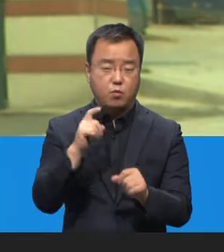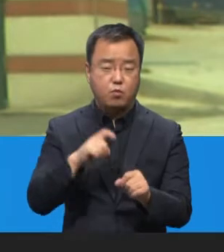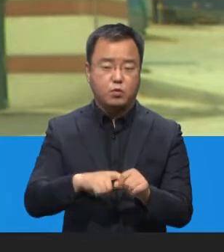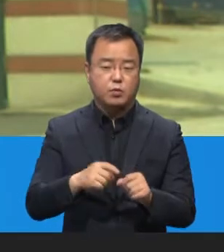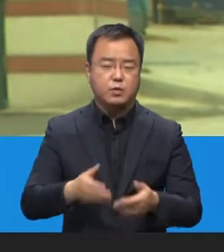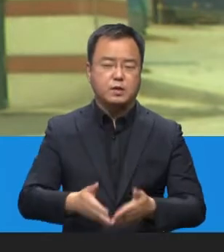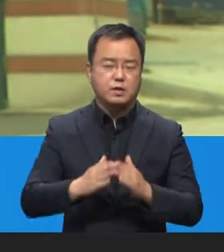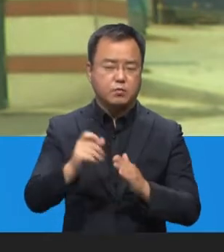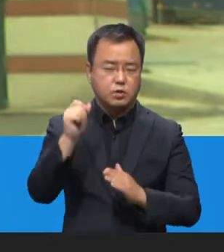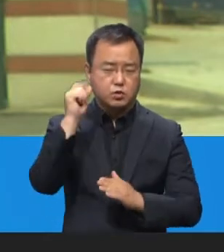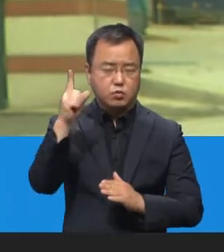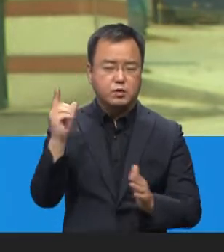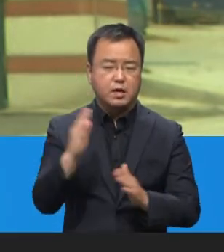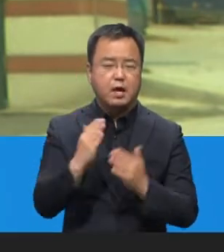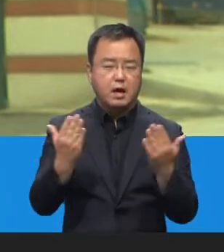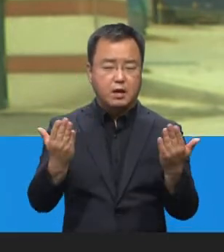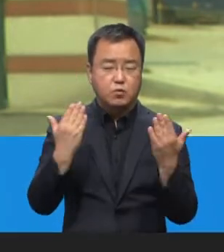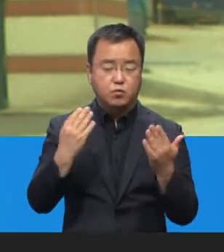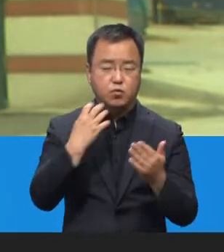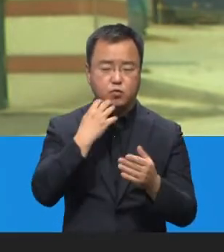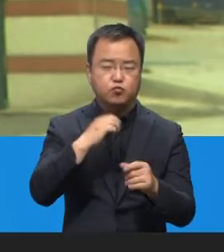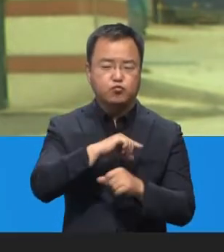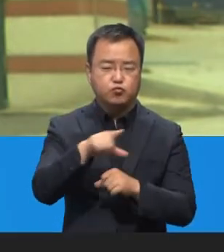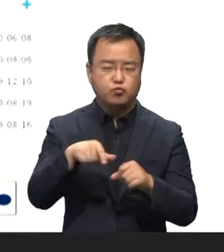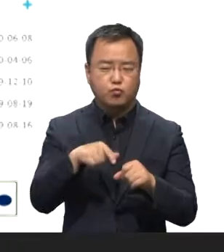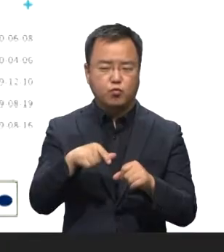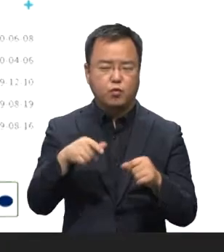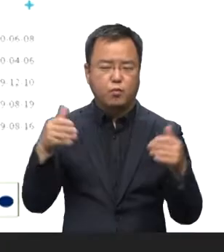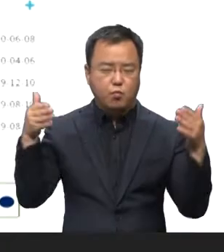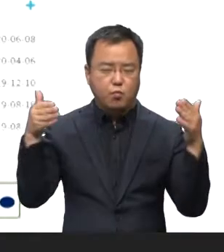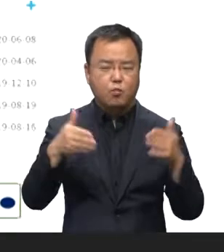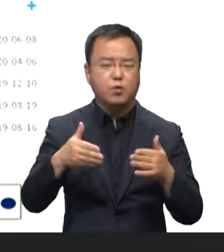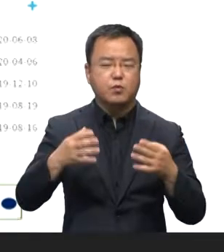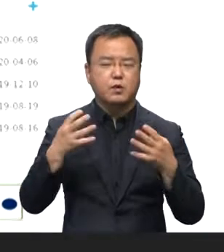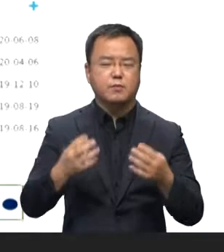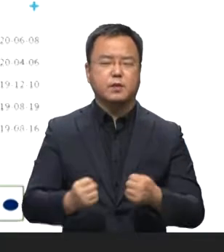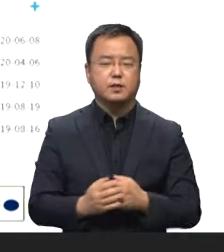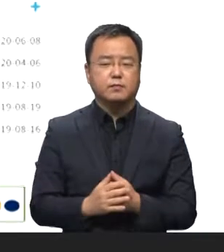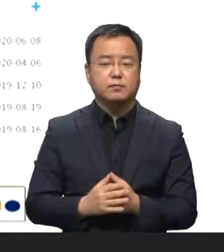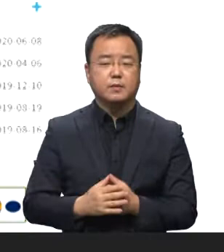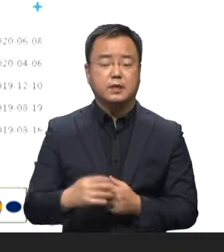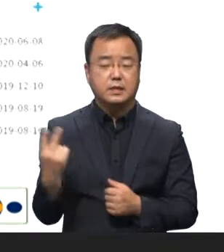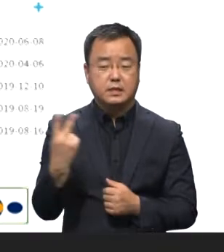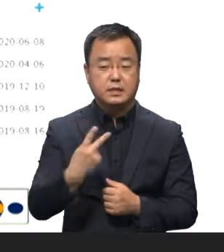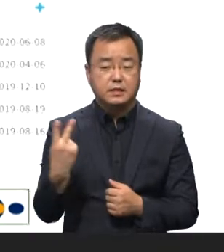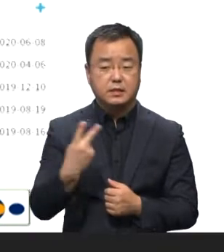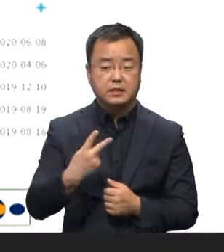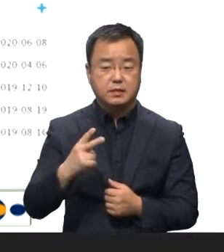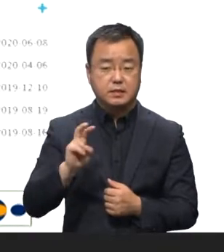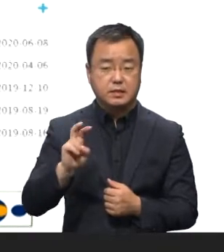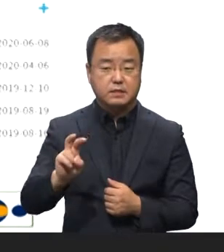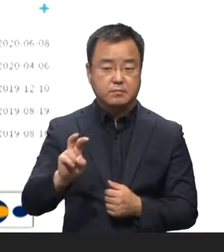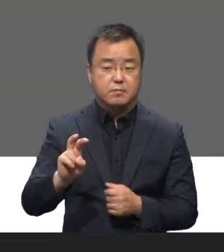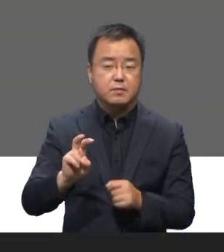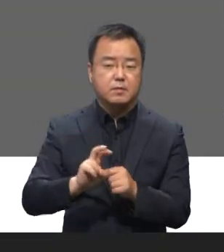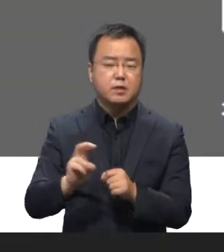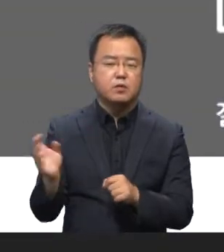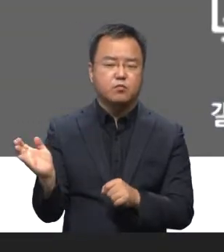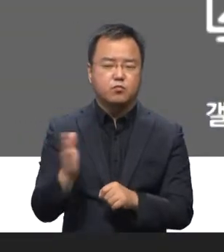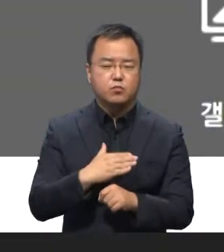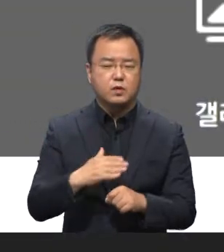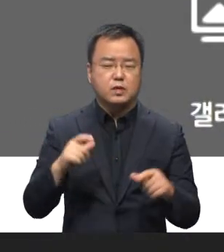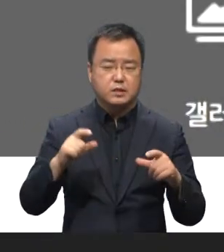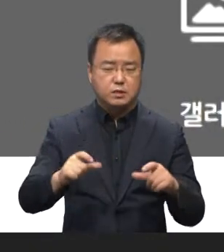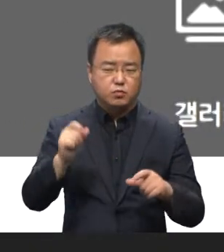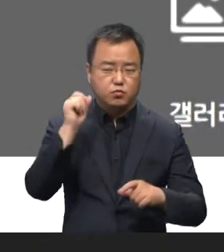심했습니다 금창 오게 됩니다 2028 년도 부터 지역 임제 우선선발 제도를 도입한